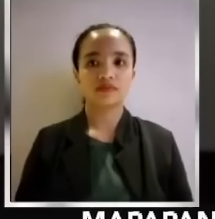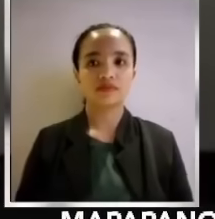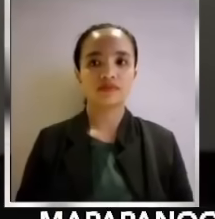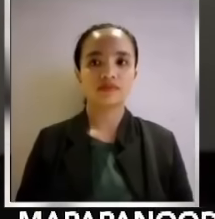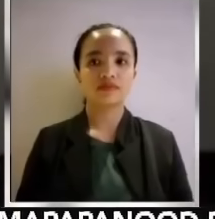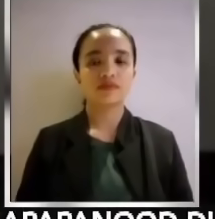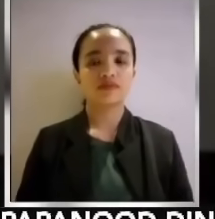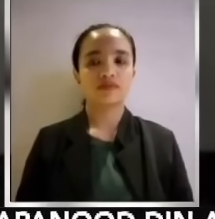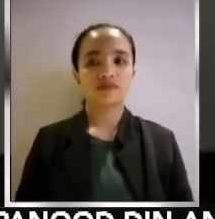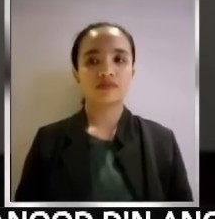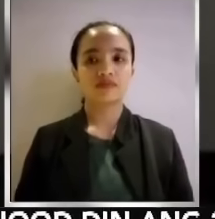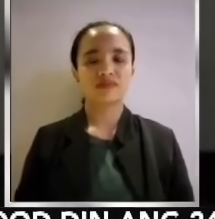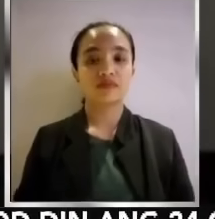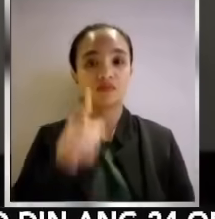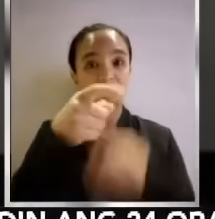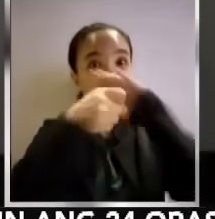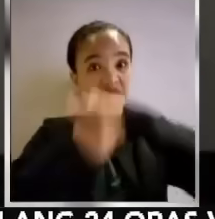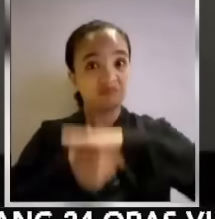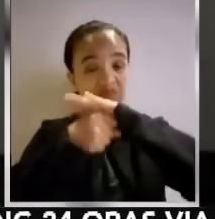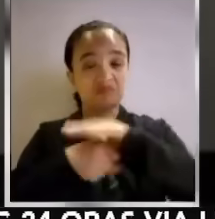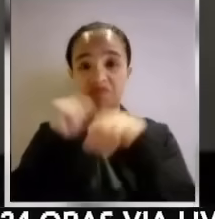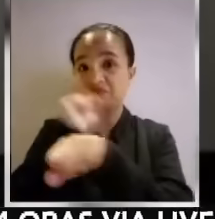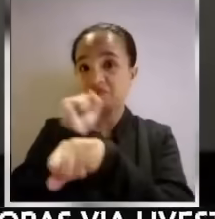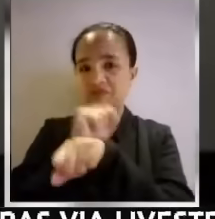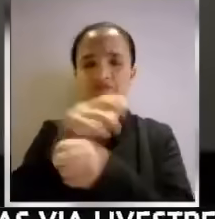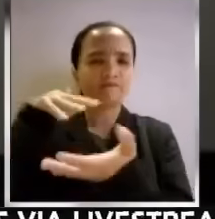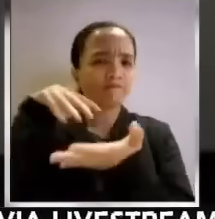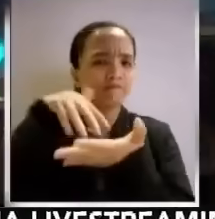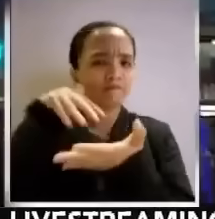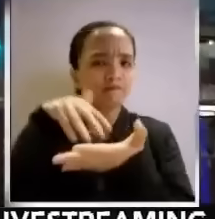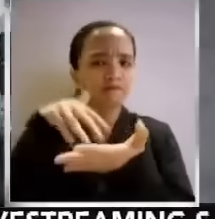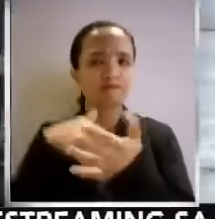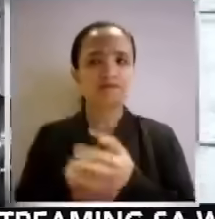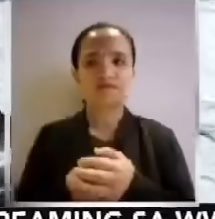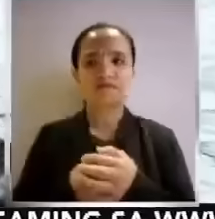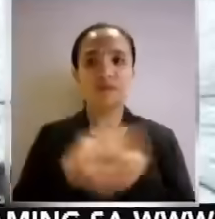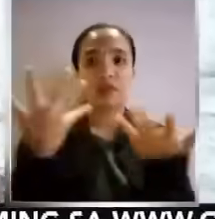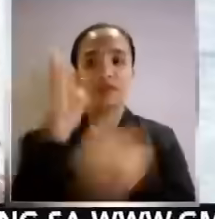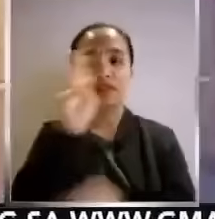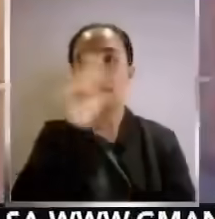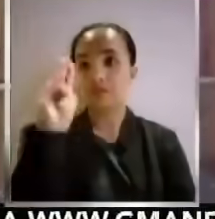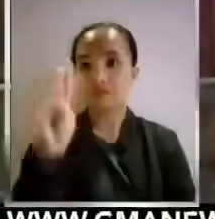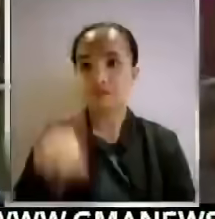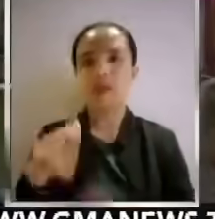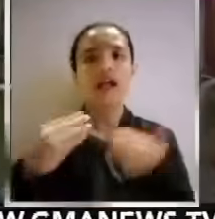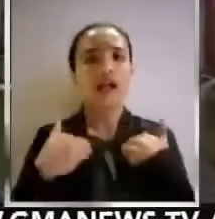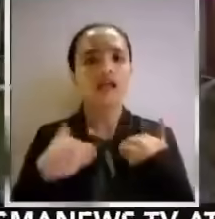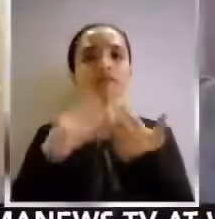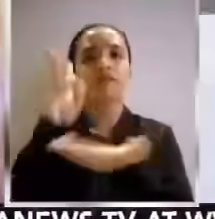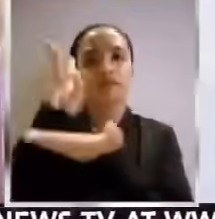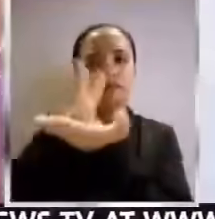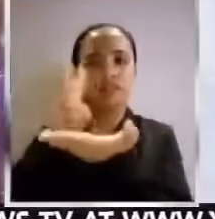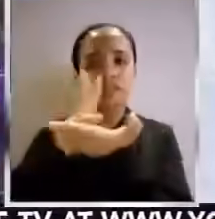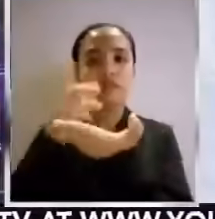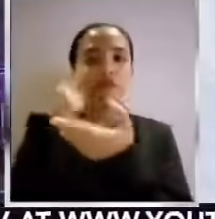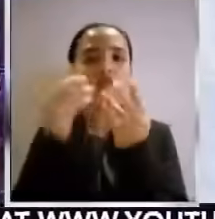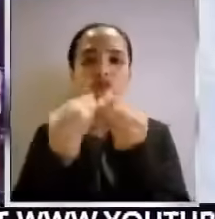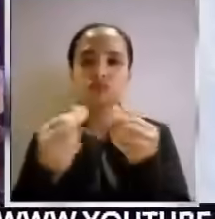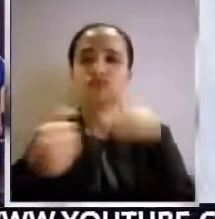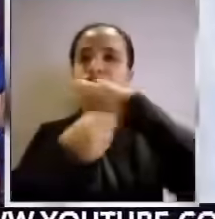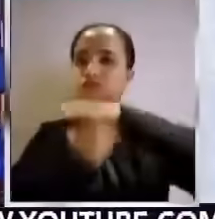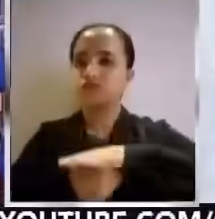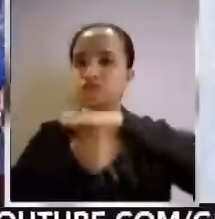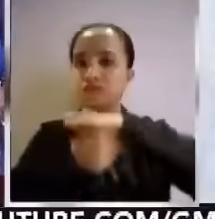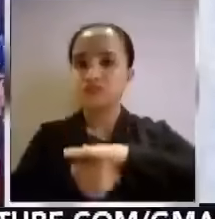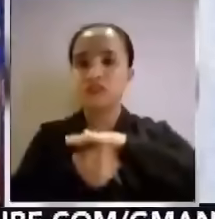Stressed ka ba sa trabaho, pag-aaral at pag-commute sa Kamaynilaan? May lugar na pantanggal stress na sa Riverbank sa